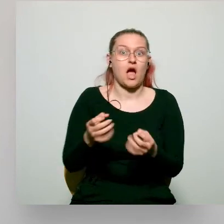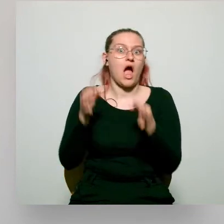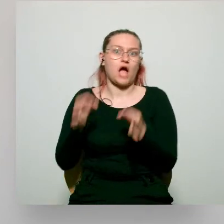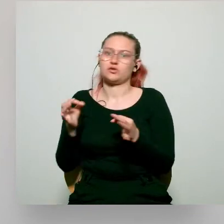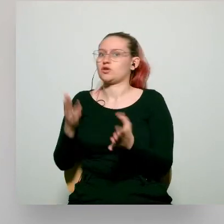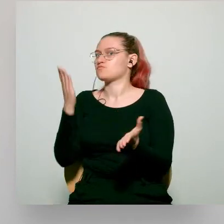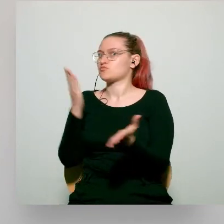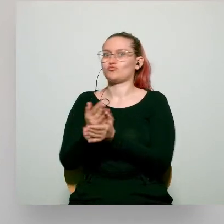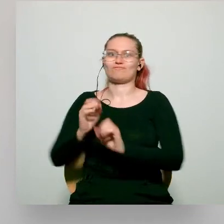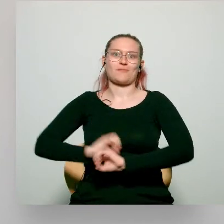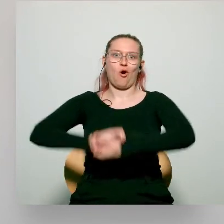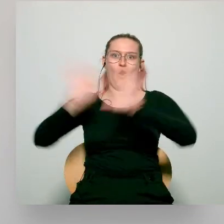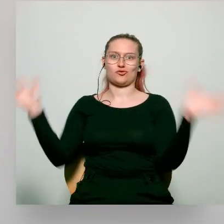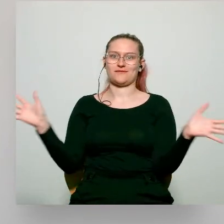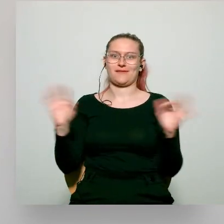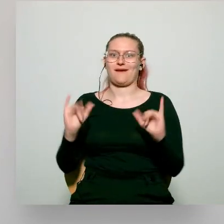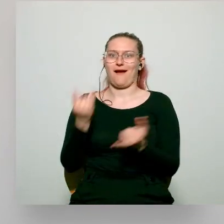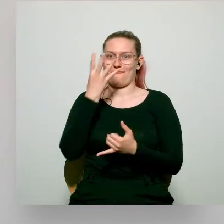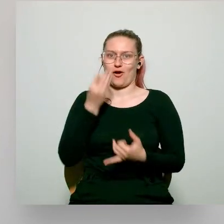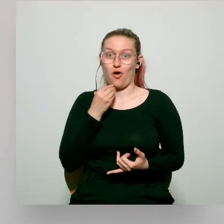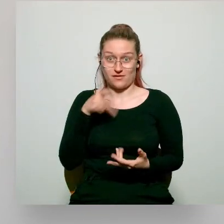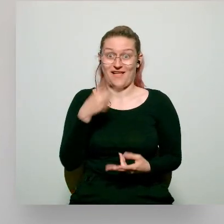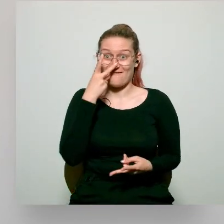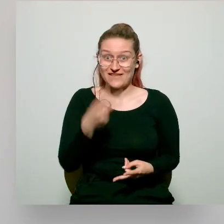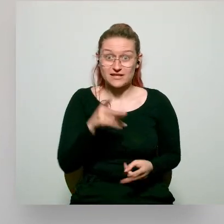oczywiste. I to jest przykład, jak ta mniejszość staje się większością w politycznym sensie tego słowa.